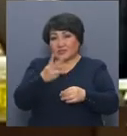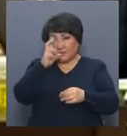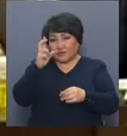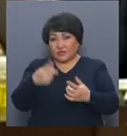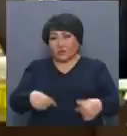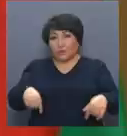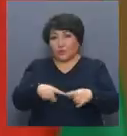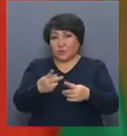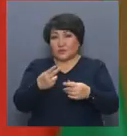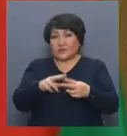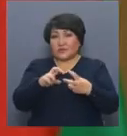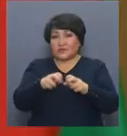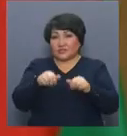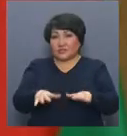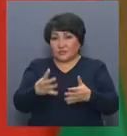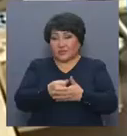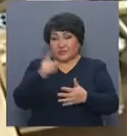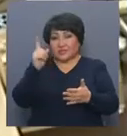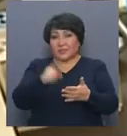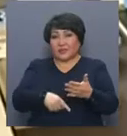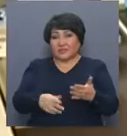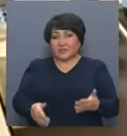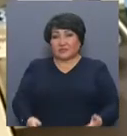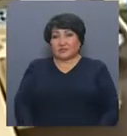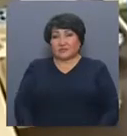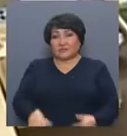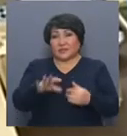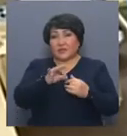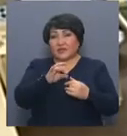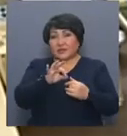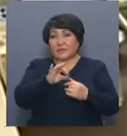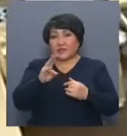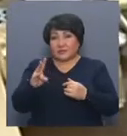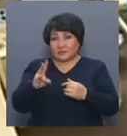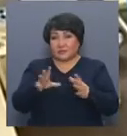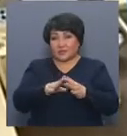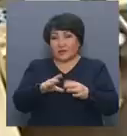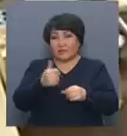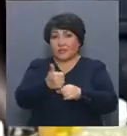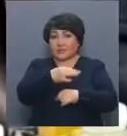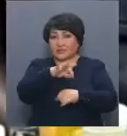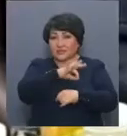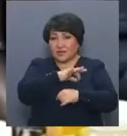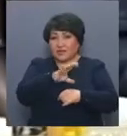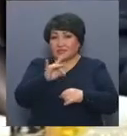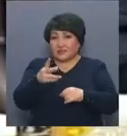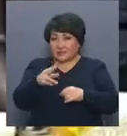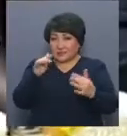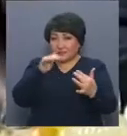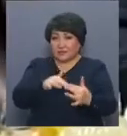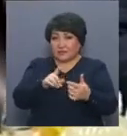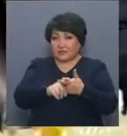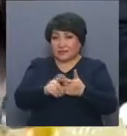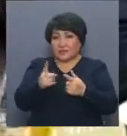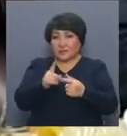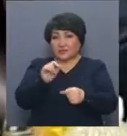мәселенің шешім табатынына сенімдіміз. Біріккен Ұлттар ұйымының бас хатшысы Сириядағы шиеленіске қатысты бір тоқтамға